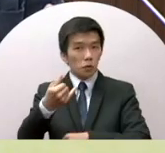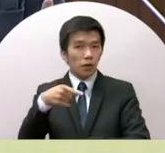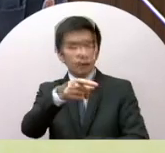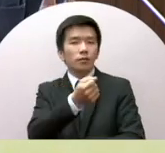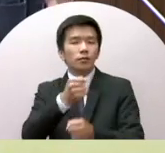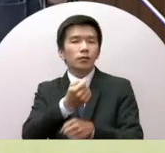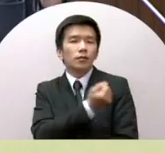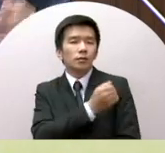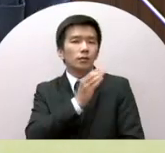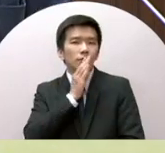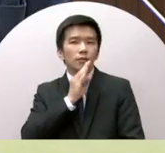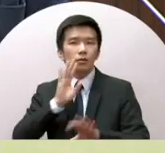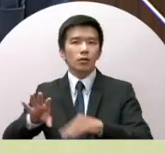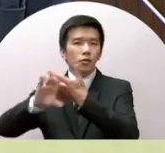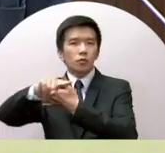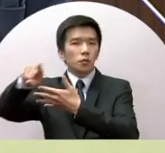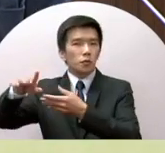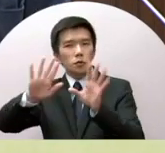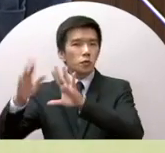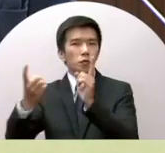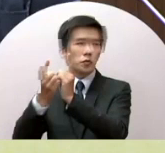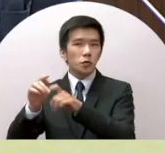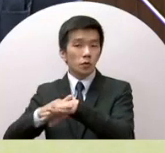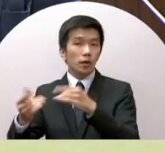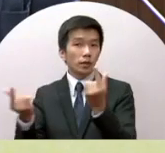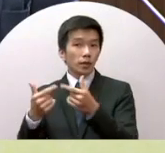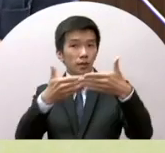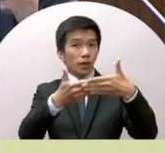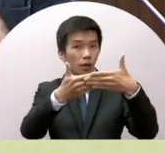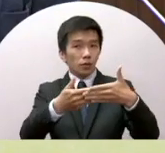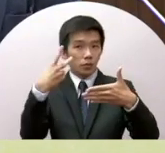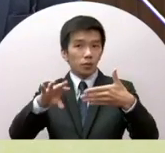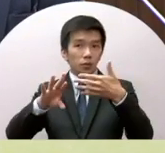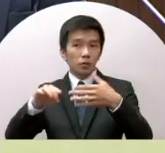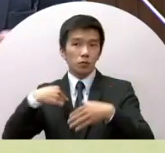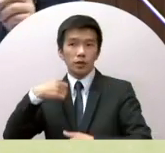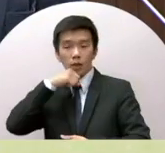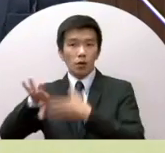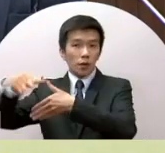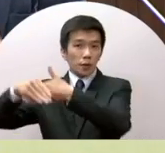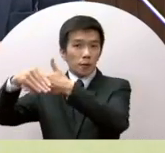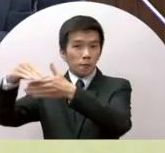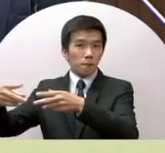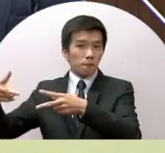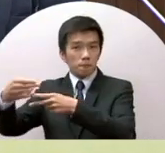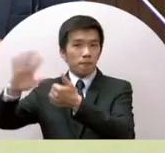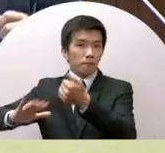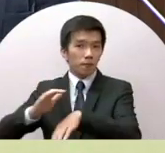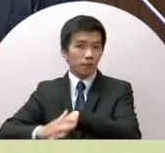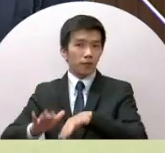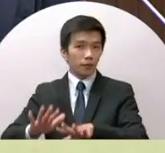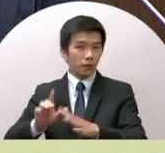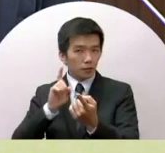际局势。你说不排除今年北京在把我们的断交国，具体问一下哪些国家目前有状况？